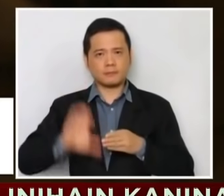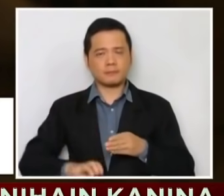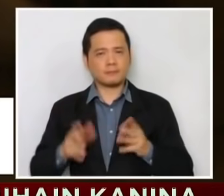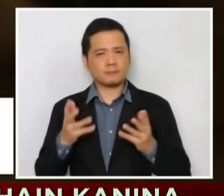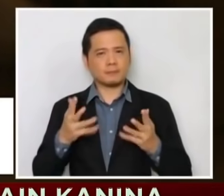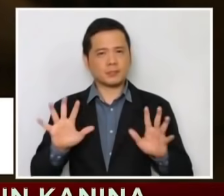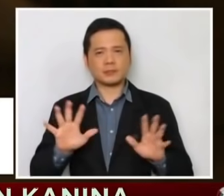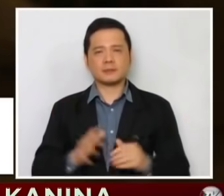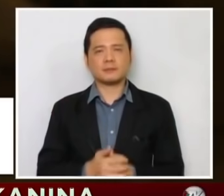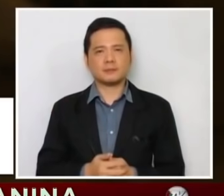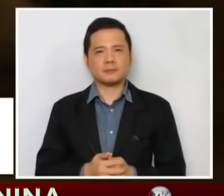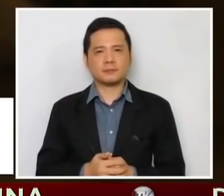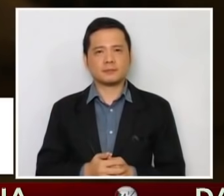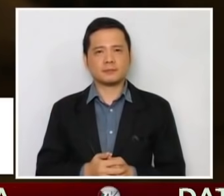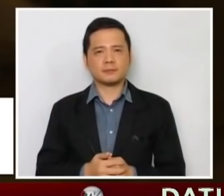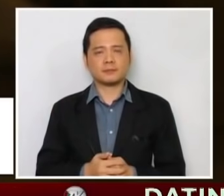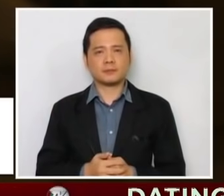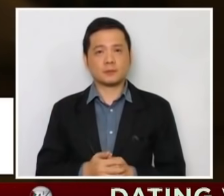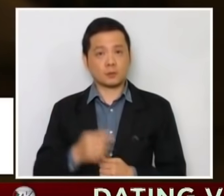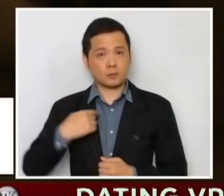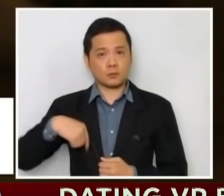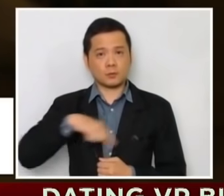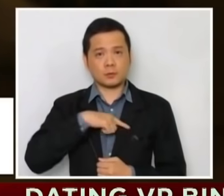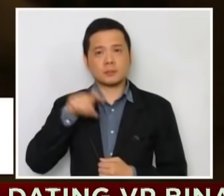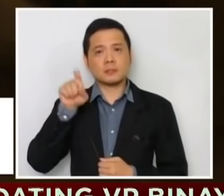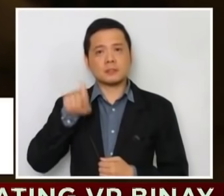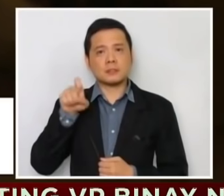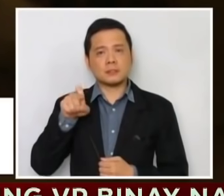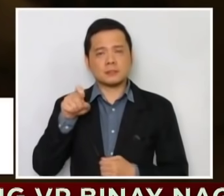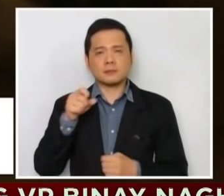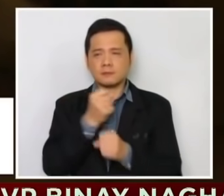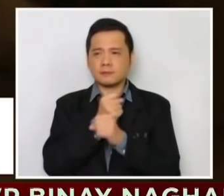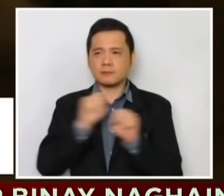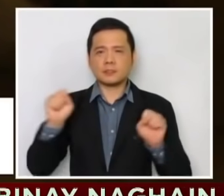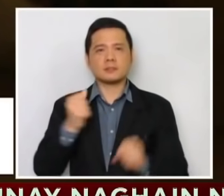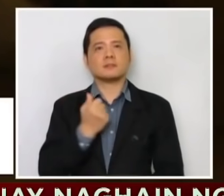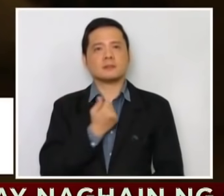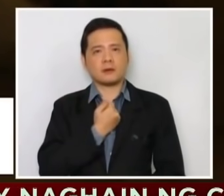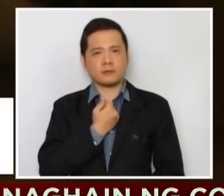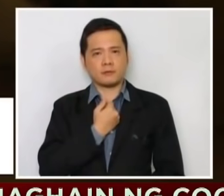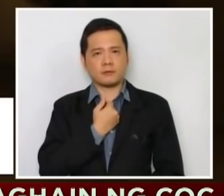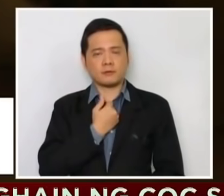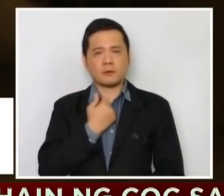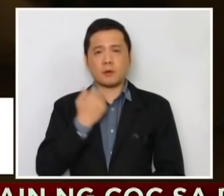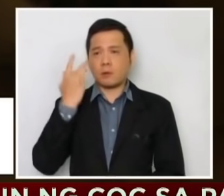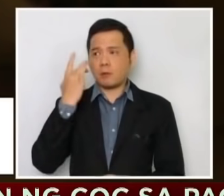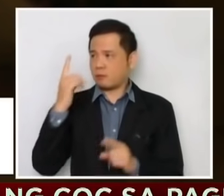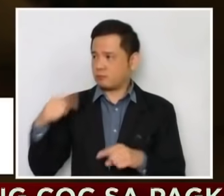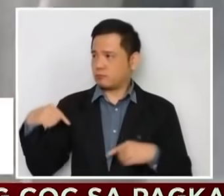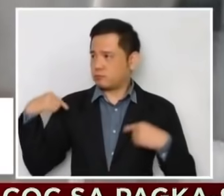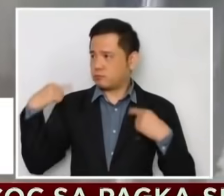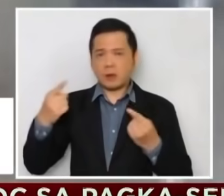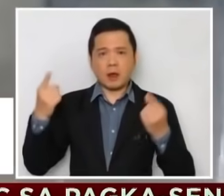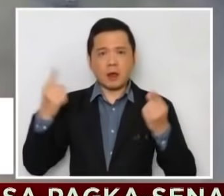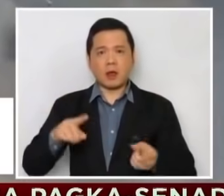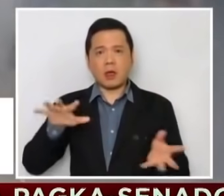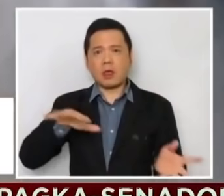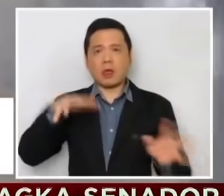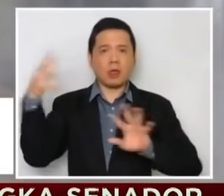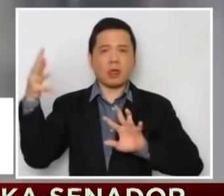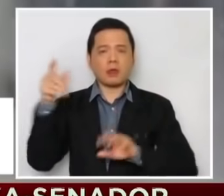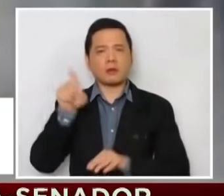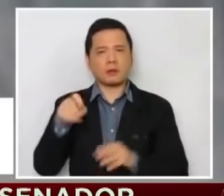Kailangan nating palayain ang sarili mula sa kasalukuyang sitwasyon. Sa